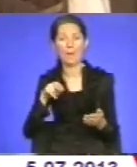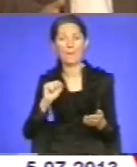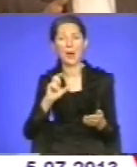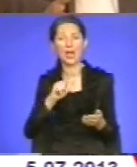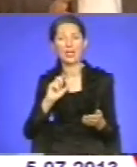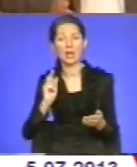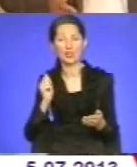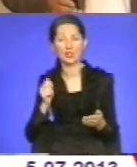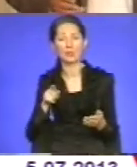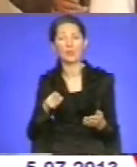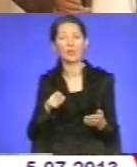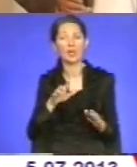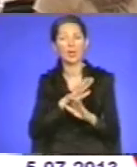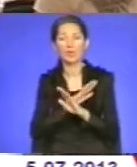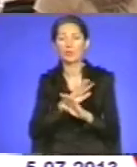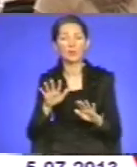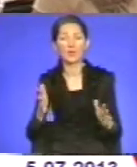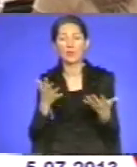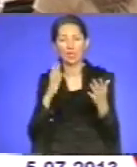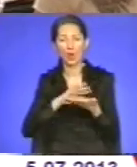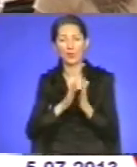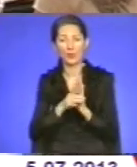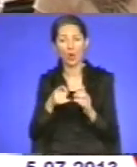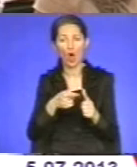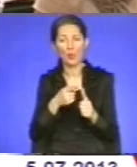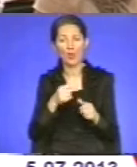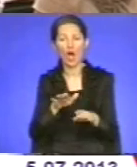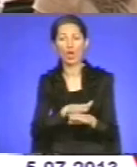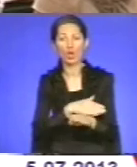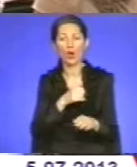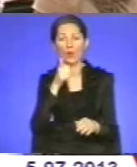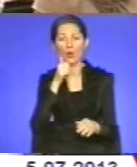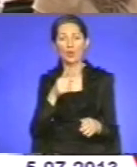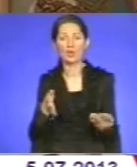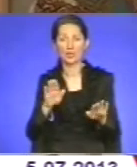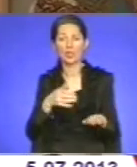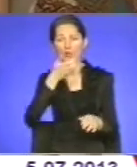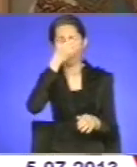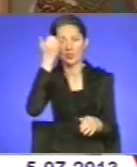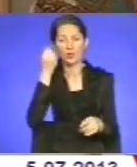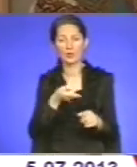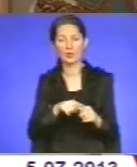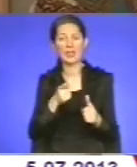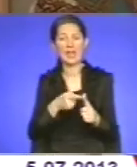Панькевич загинув за нез'ясованих обставин. Його ім'я довго залишалося забутим. Це ім'я